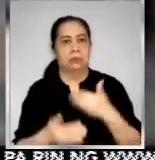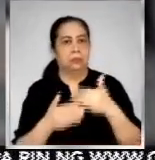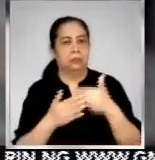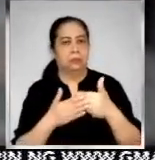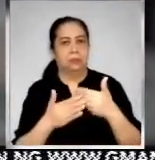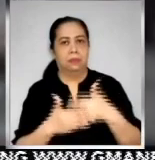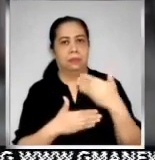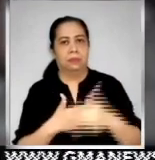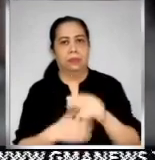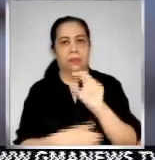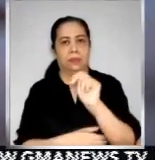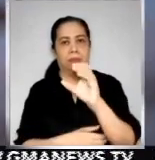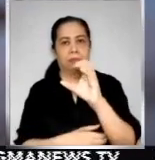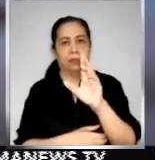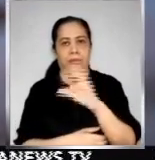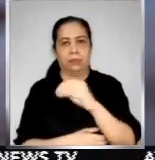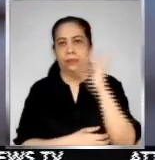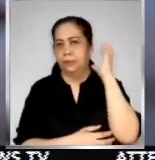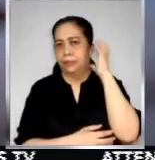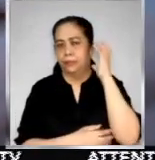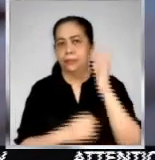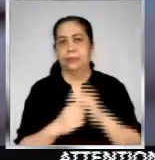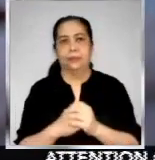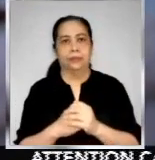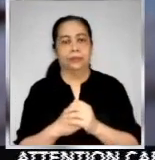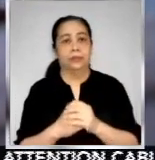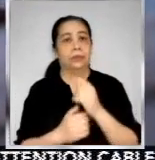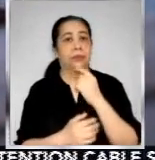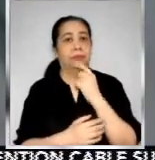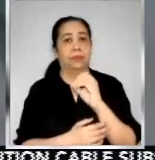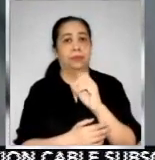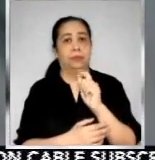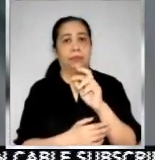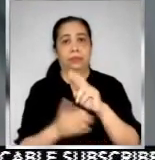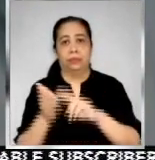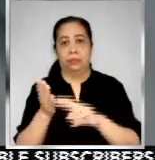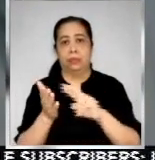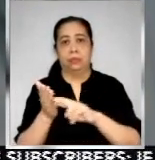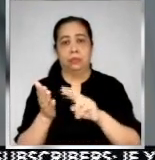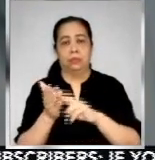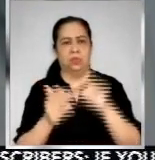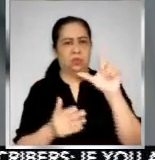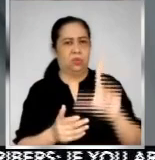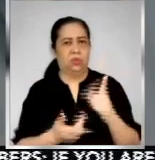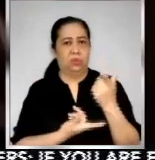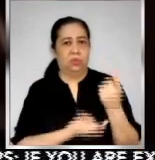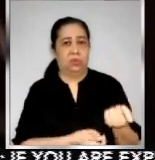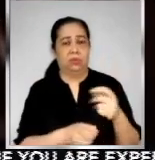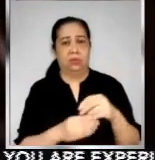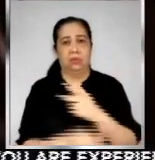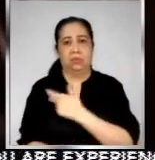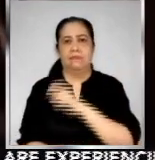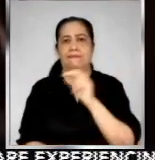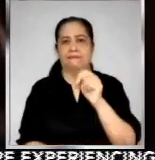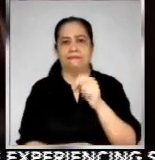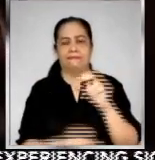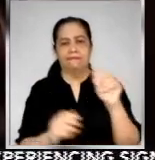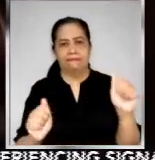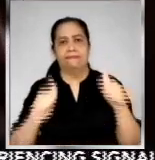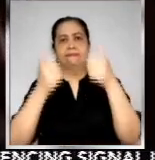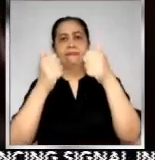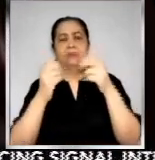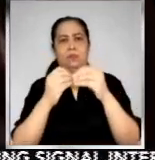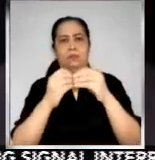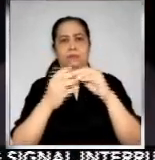NCR at Mindanao. Sabi ng OCTA Research, ang mababang tiwala sa bakuna kailangan tapatan ng malawakang